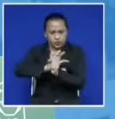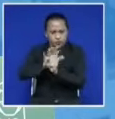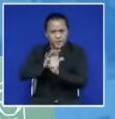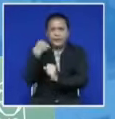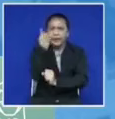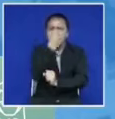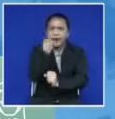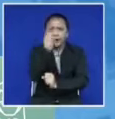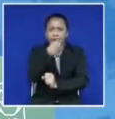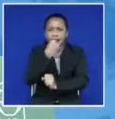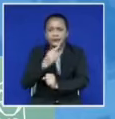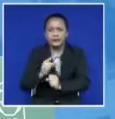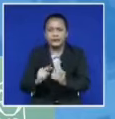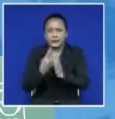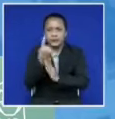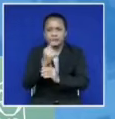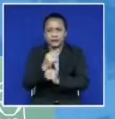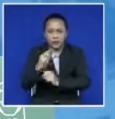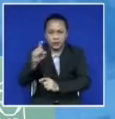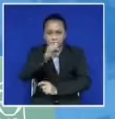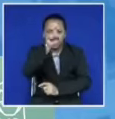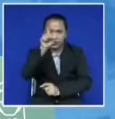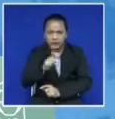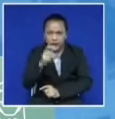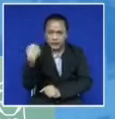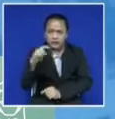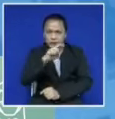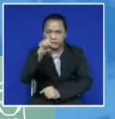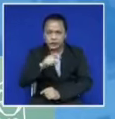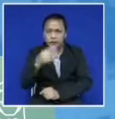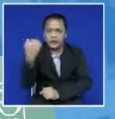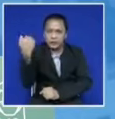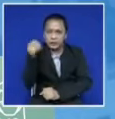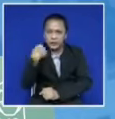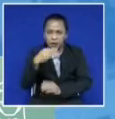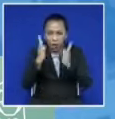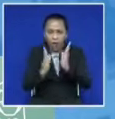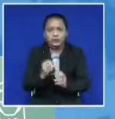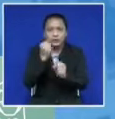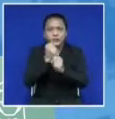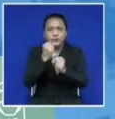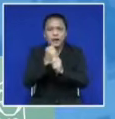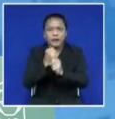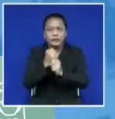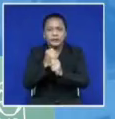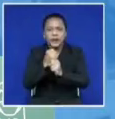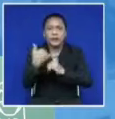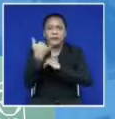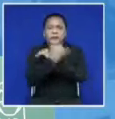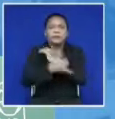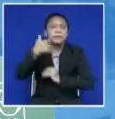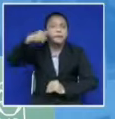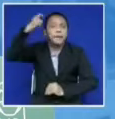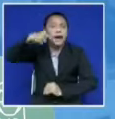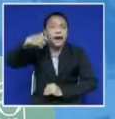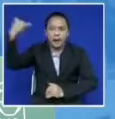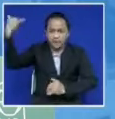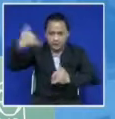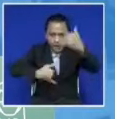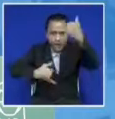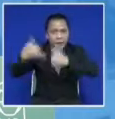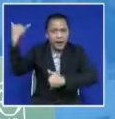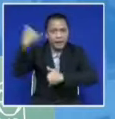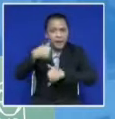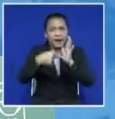ๆนะครับแล้วก็เราก็สงสัยเกี่ยวกับนะครับแรงงานของจากพม่าเข้ามานะครับ